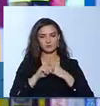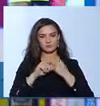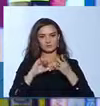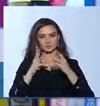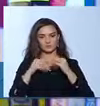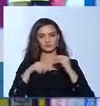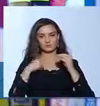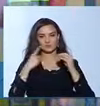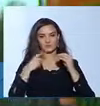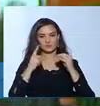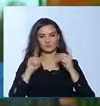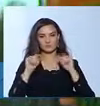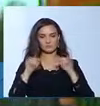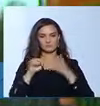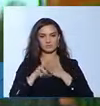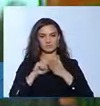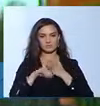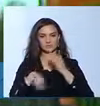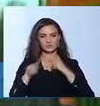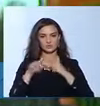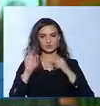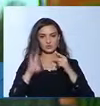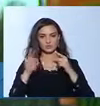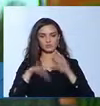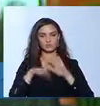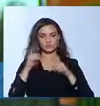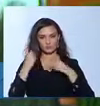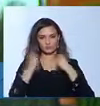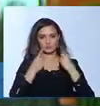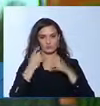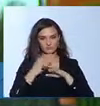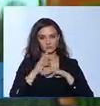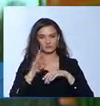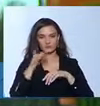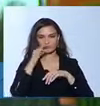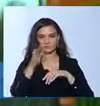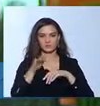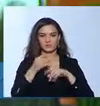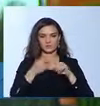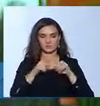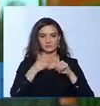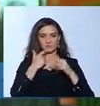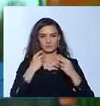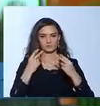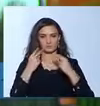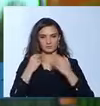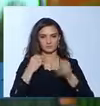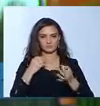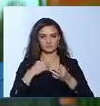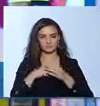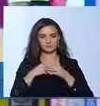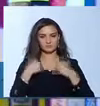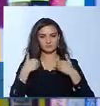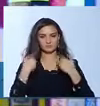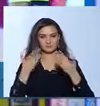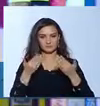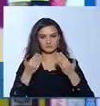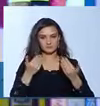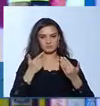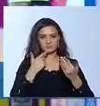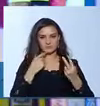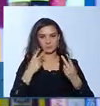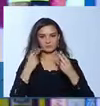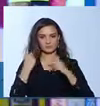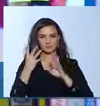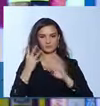მკაფიოთ თქვათ რომ ამ ფაქტორების შესახებ უფრო ინფორმირებული ვართ და ვუთხრათ გავუზიაროთ ეს მაყურებელს იმასავლები თქვენს